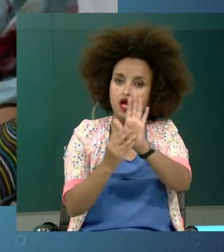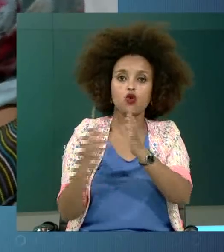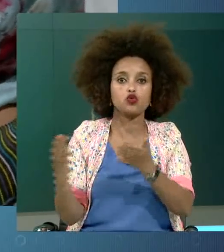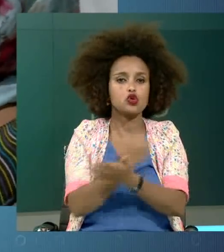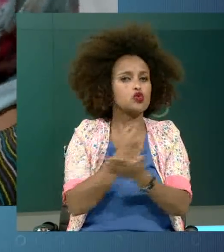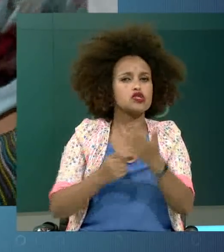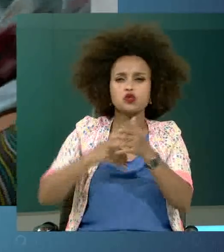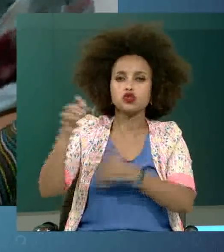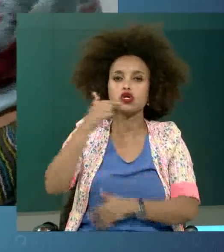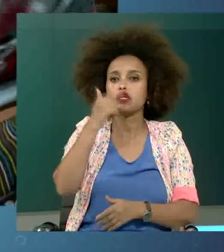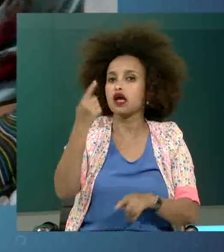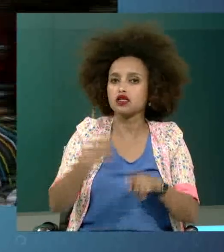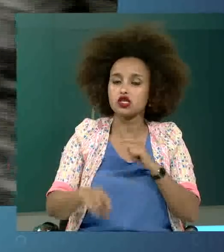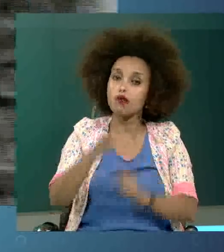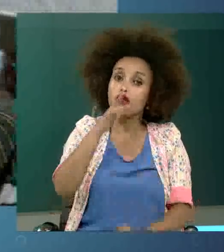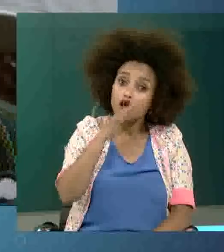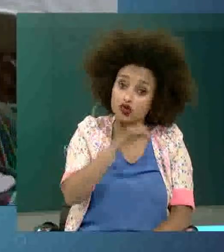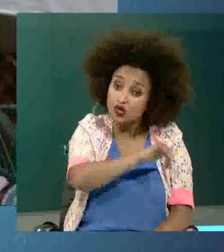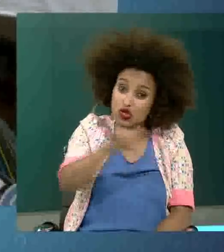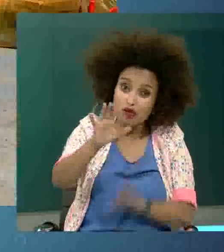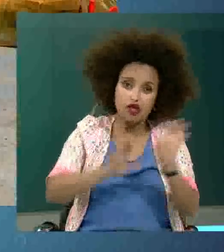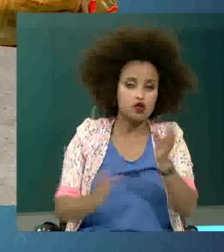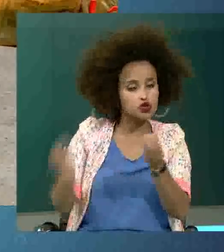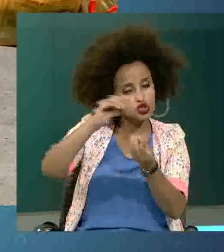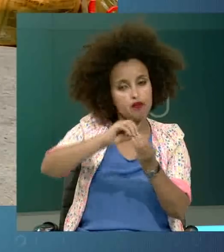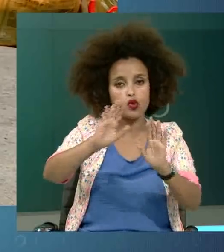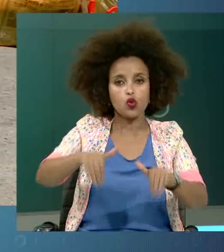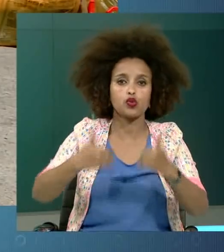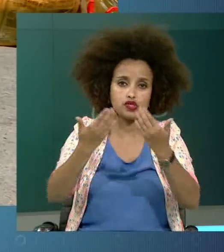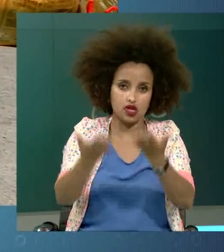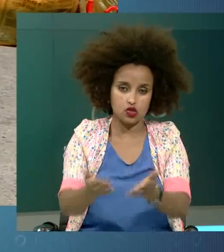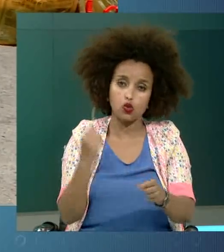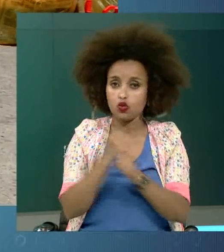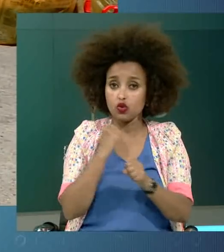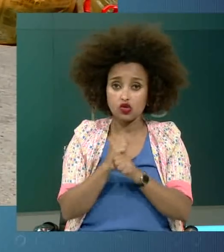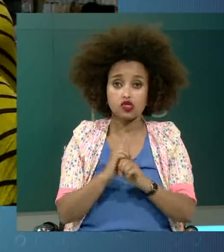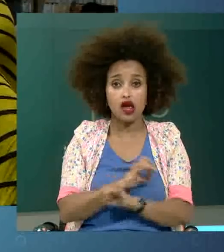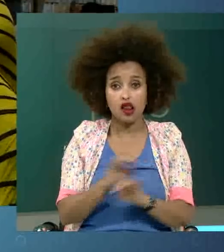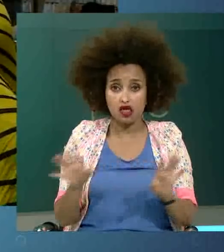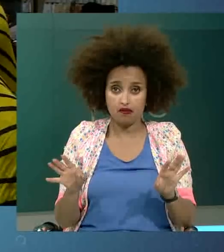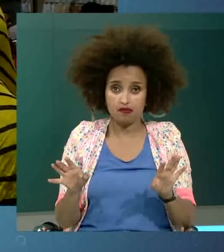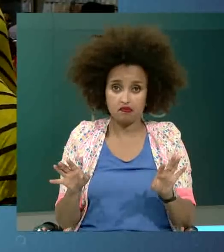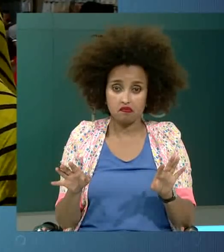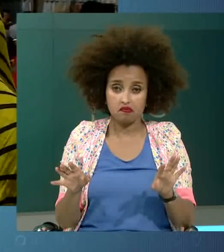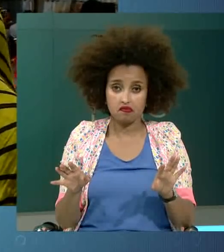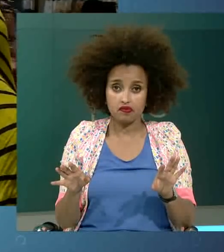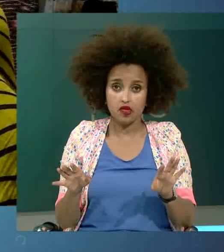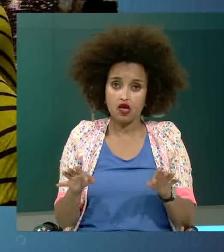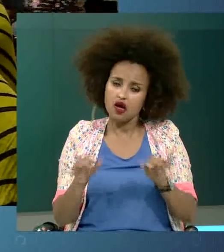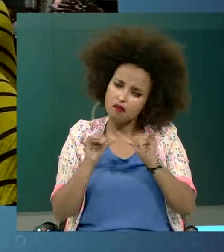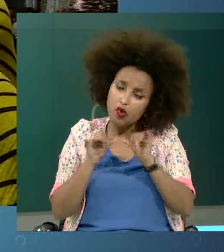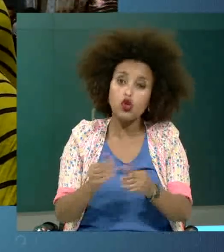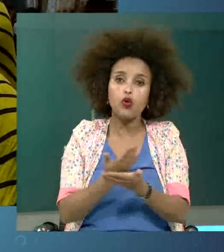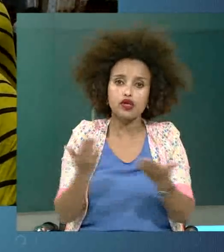ምንም ላያችልም ለእናቶቻቸው ላረጉት እግዚአብሔር ጨምሮ ይስጣቸው። ስራ የለኝም፣ በቃ ሙሉ ቤት